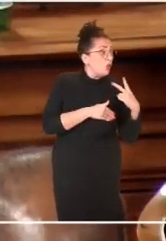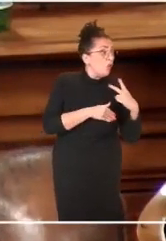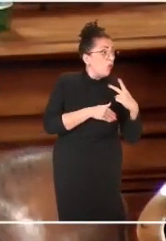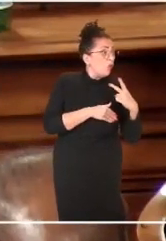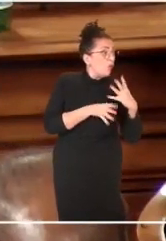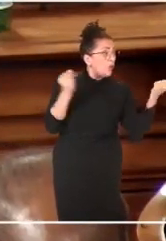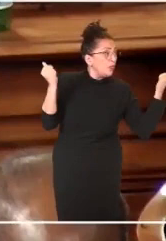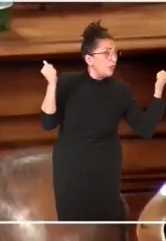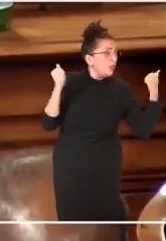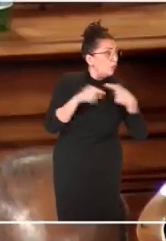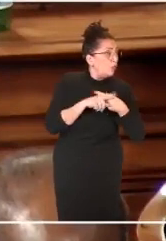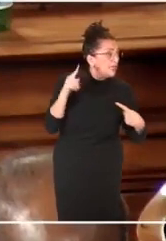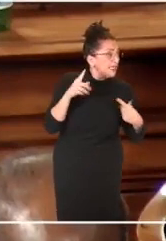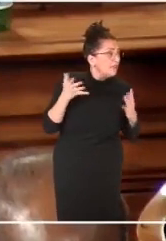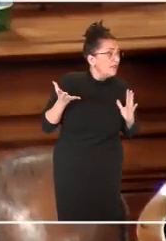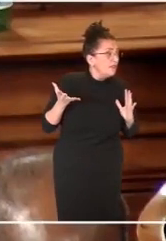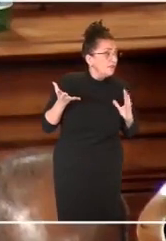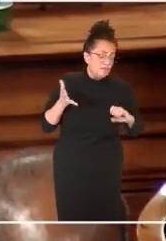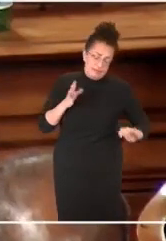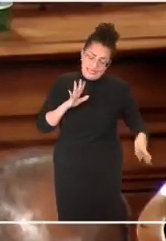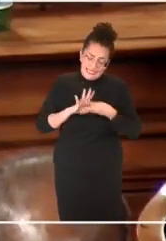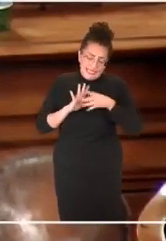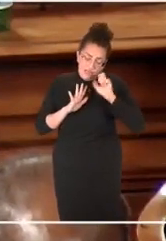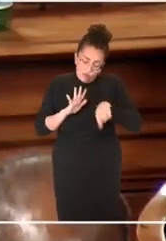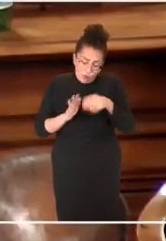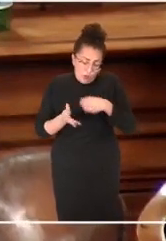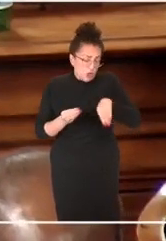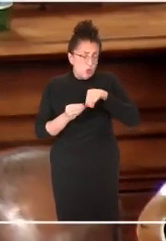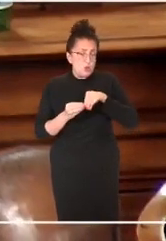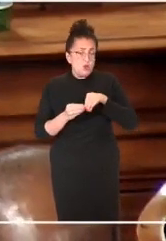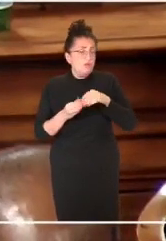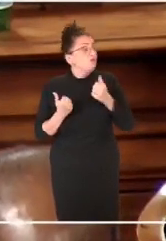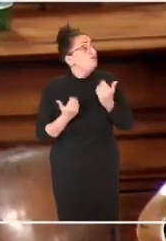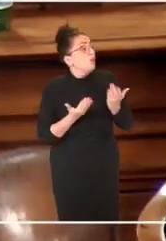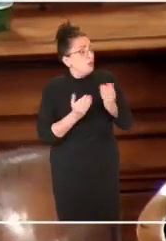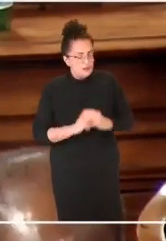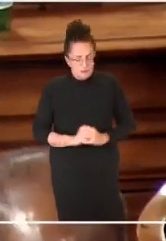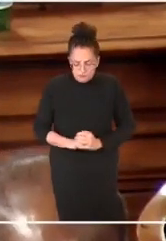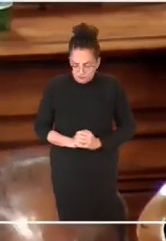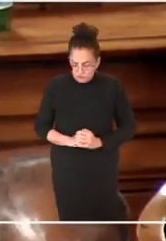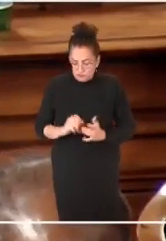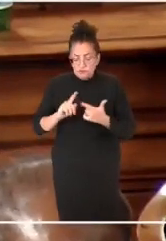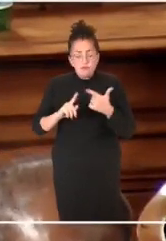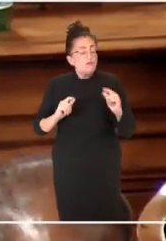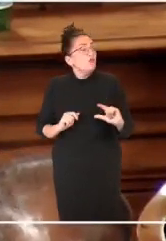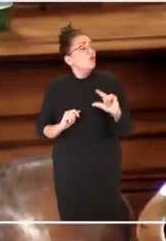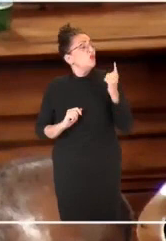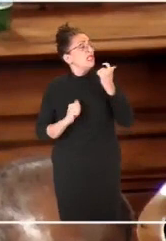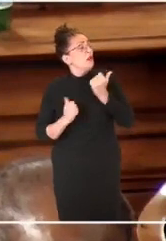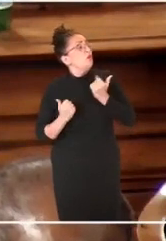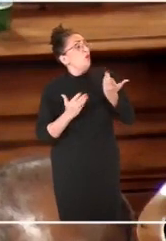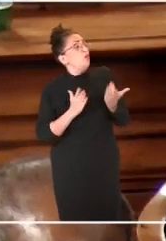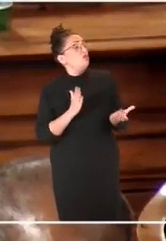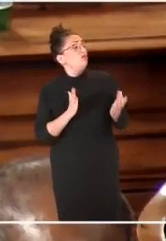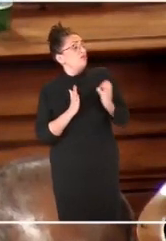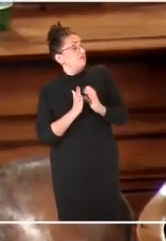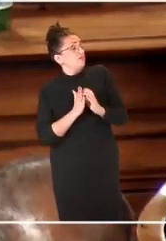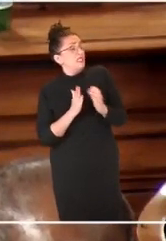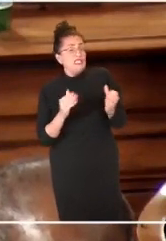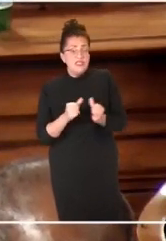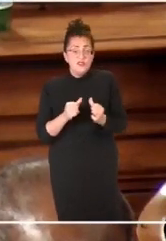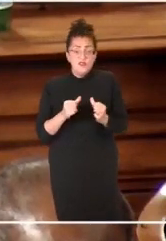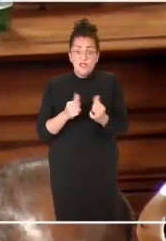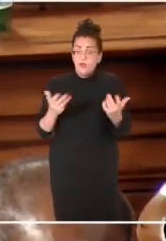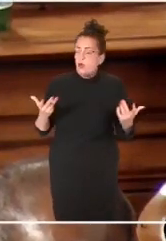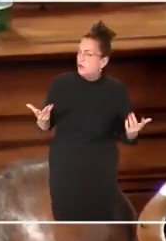disparaîtraient. Donc je pense qu'il faut ce critère et je vous le propose. Deuxième amendement, eh bien tout simplement, mettez en place une forme de commission